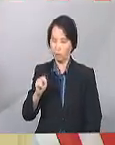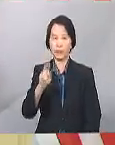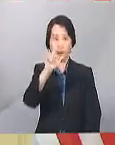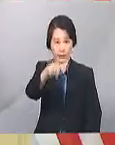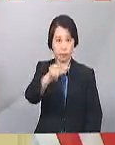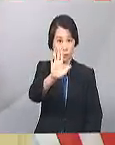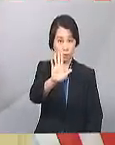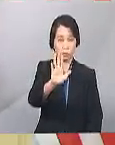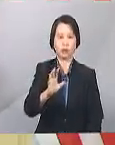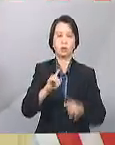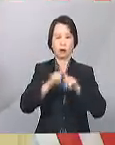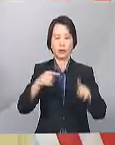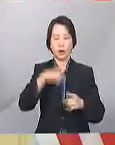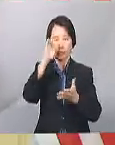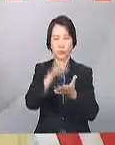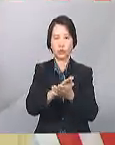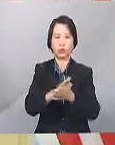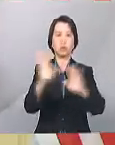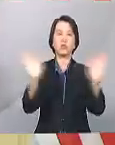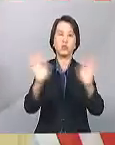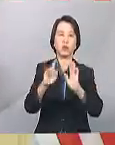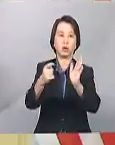percaya bukanlah keperluan